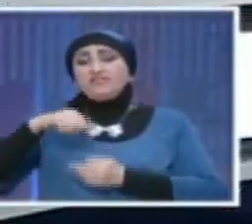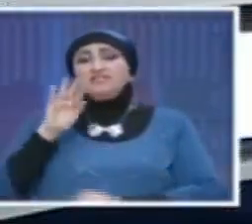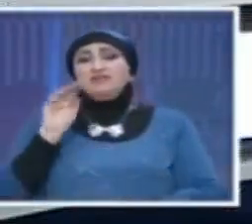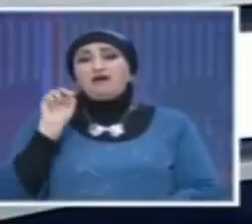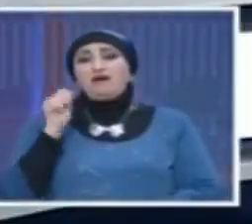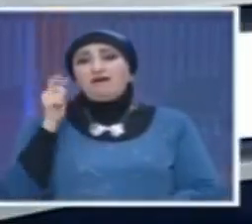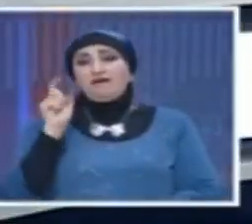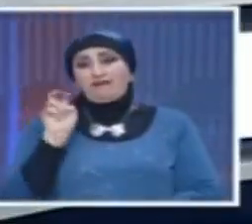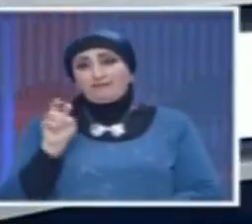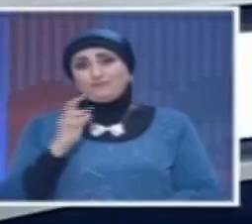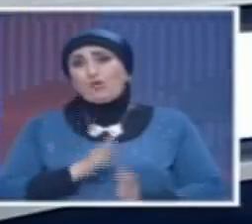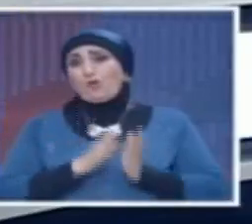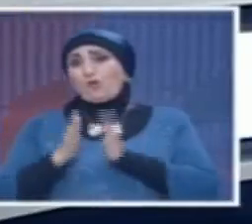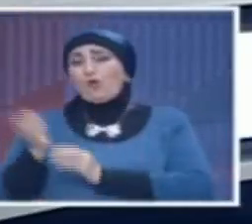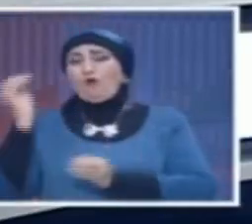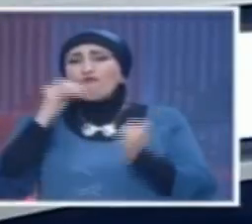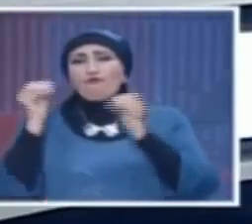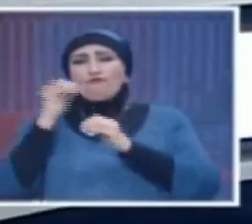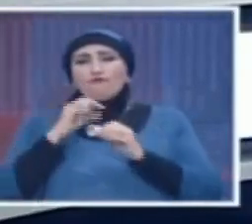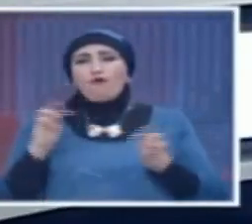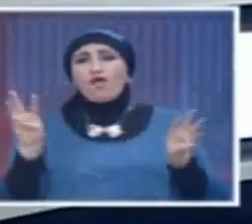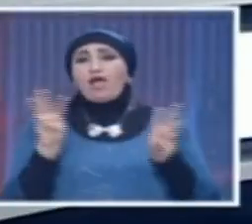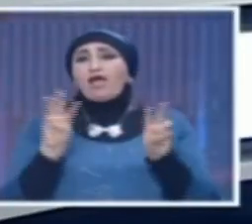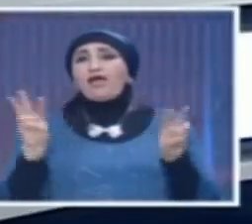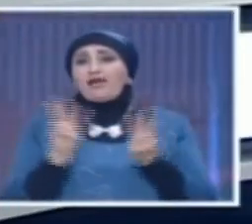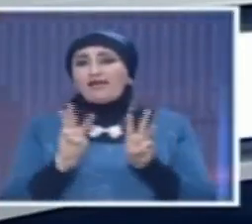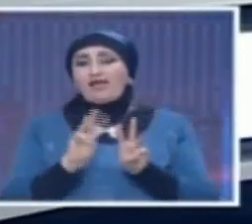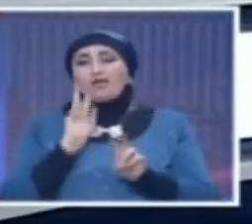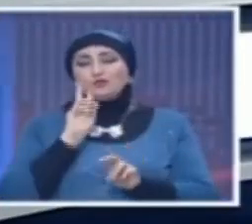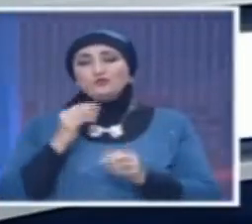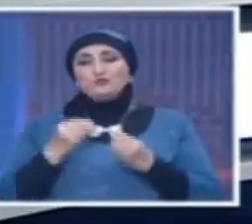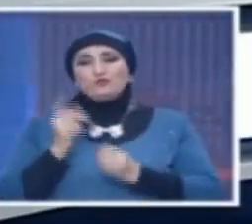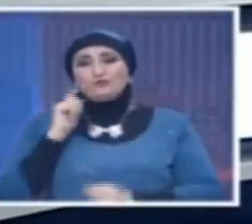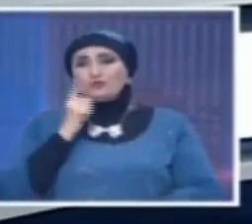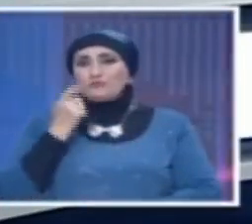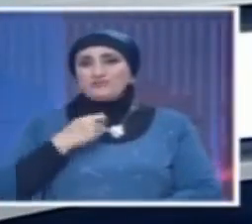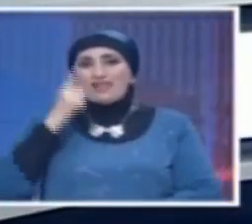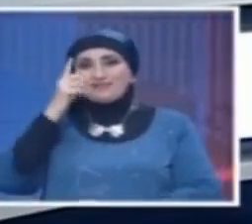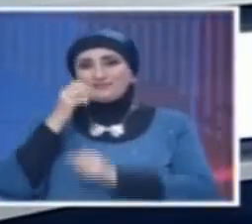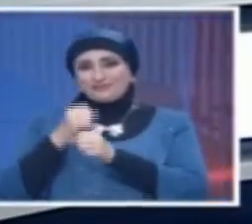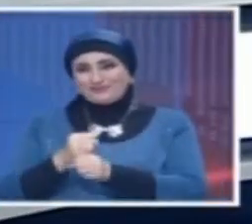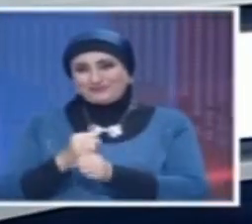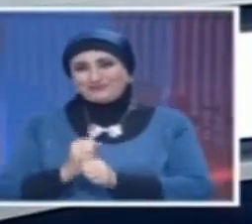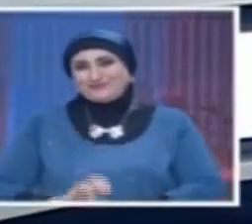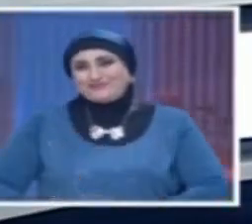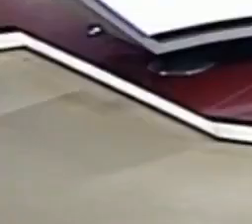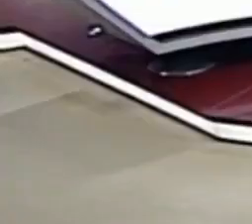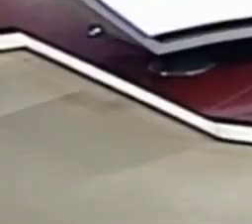والمزيد دائما عبر ماسبيرو.جي. شكرا وإلى اللقاء. إلى اللقاء.